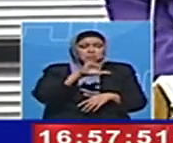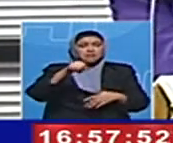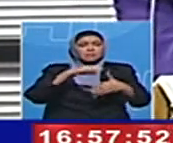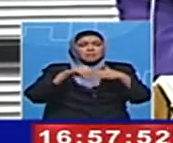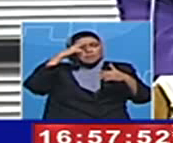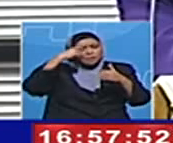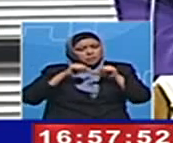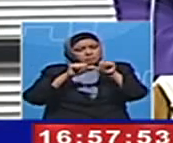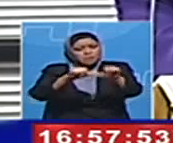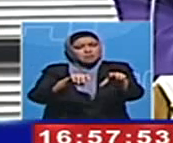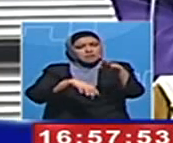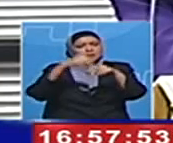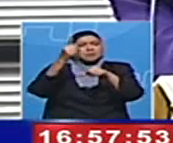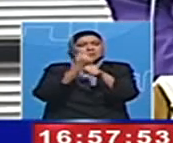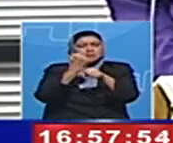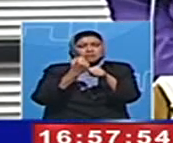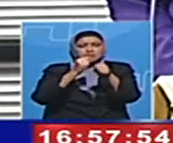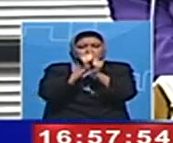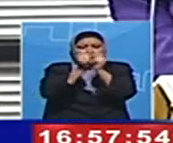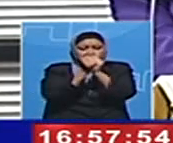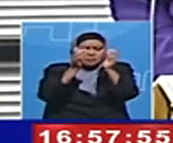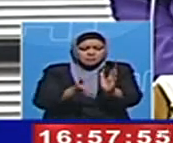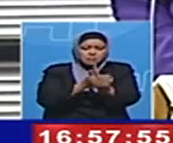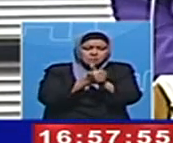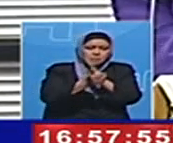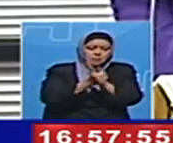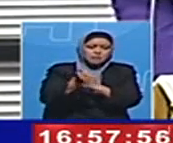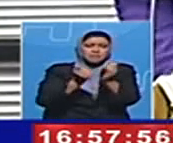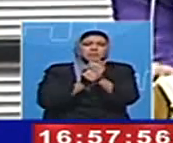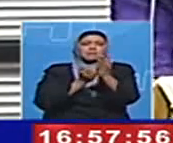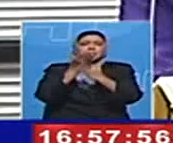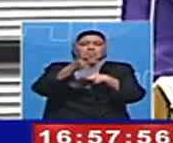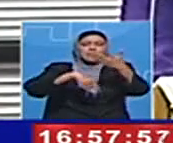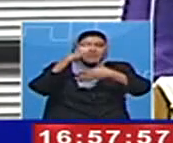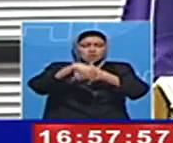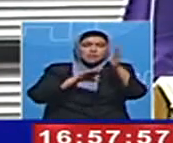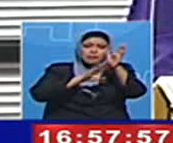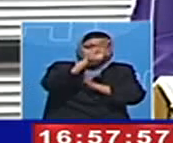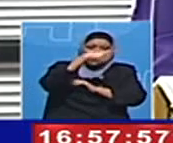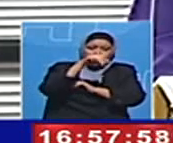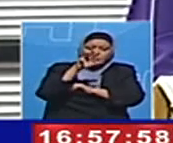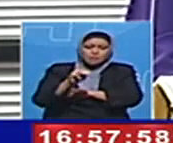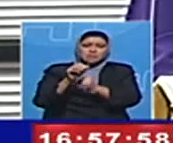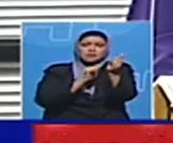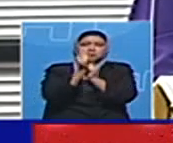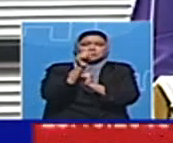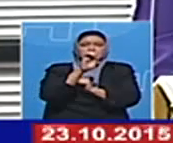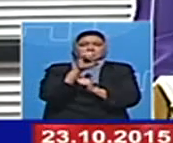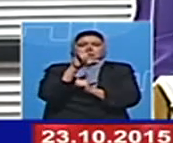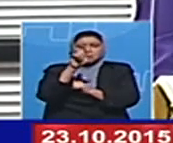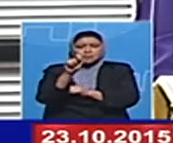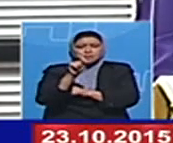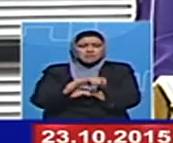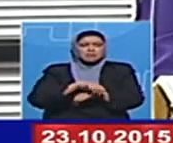jag sukan bertaraf dunia melalui program pembangunan podium sukan elit kelima 22 juta untuk membina dua